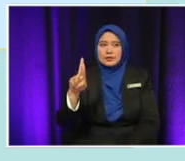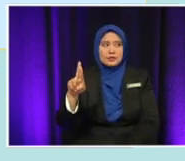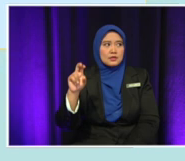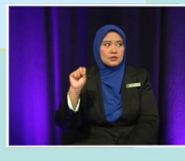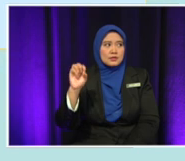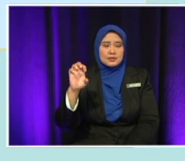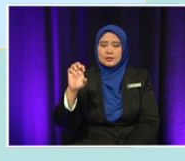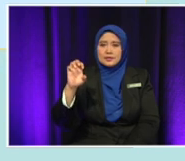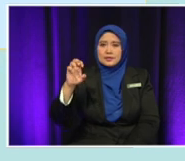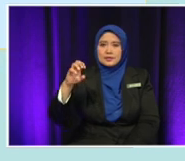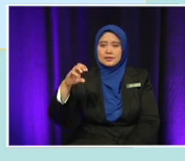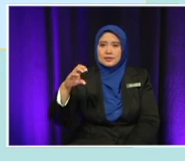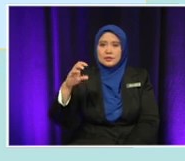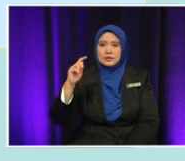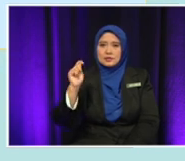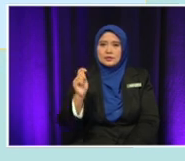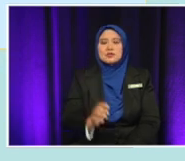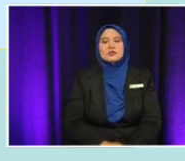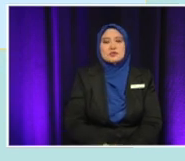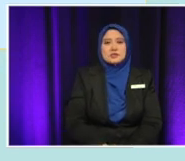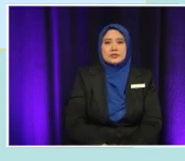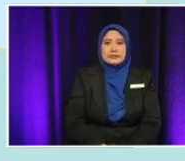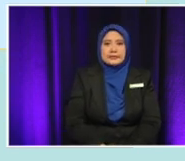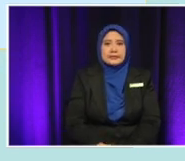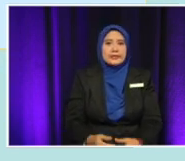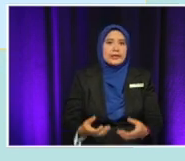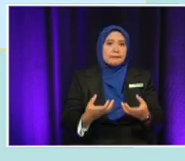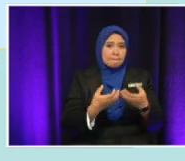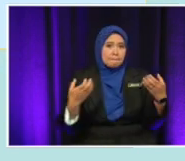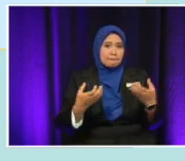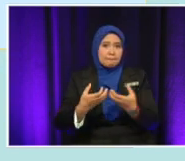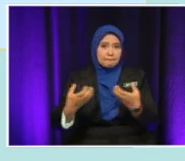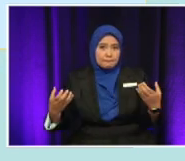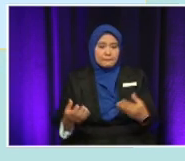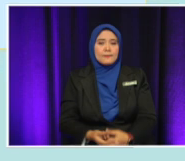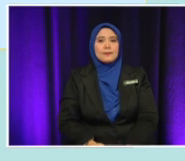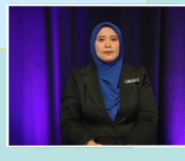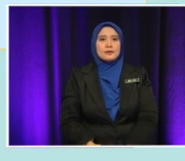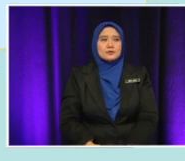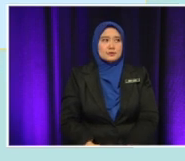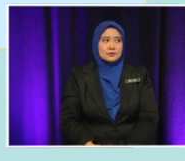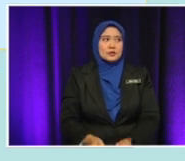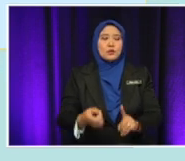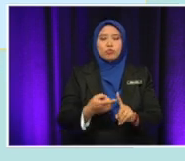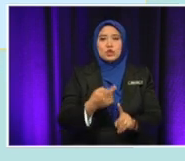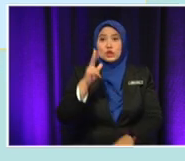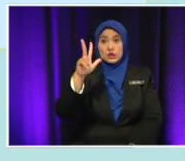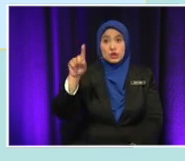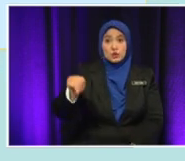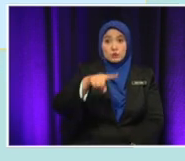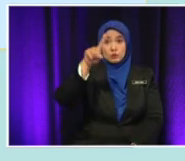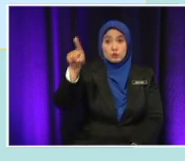soal ini kita lihat ee daripada penggabungan tiga bulatan itu ya Lukman eee kemudian dia jadi image yang Q